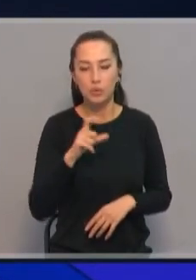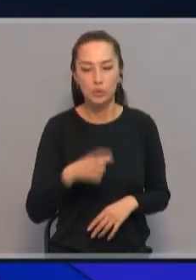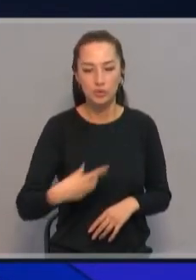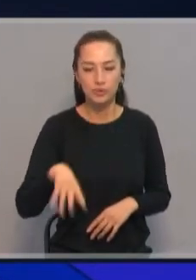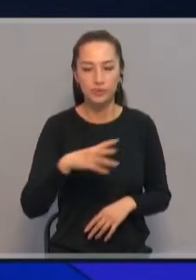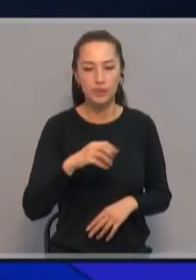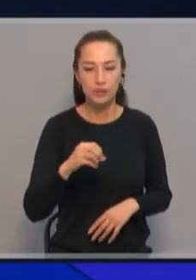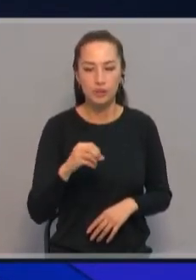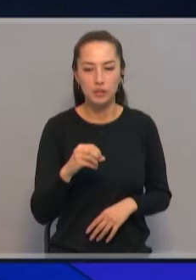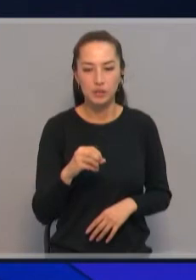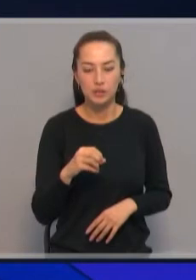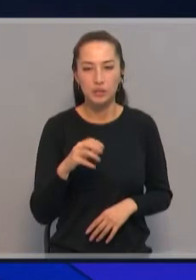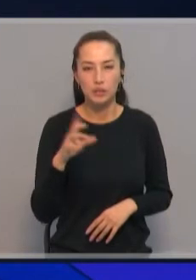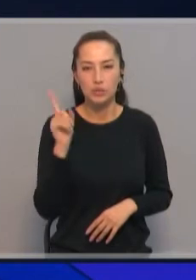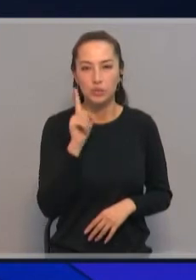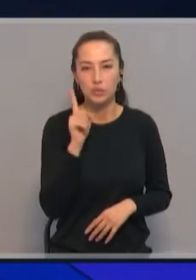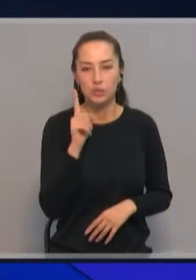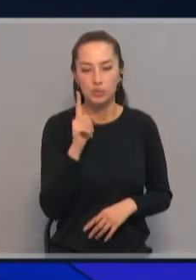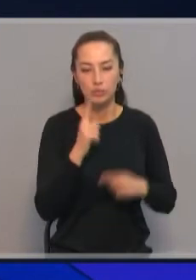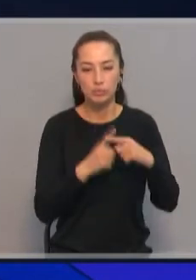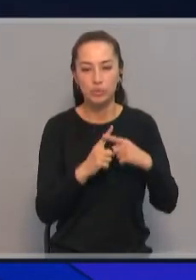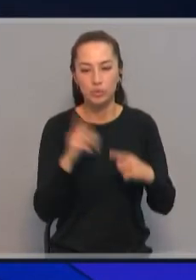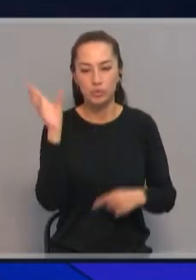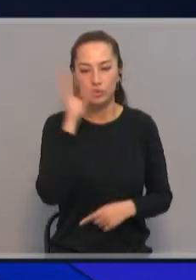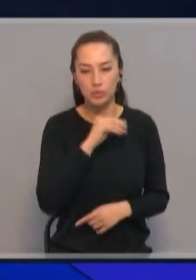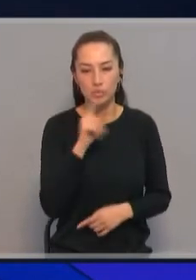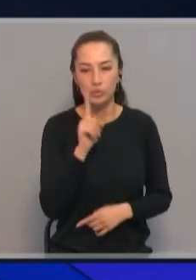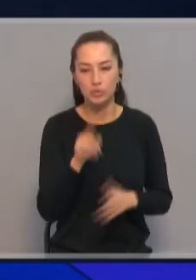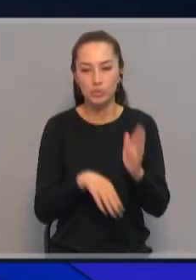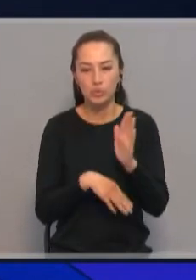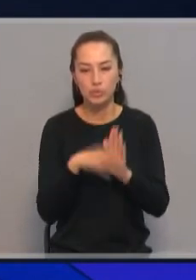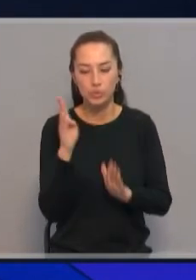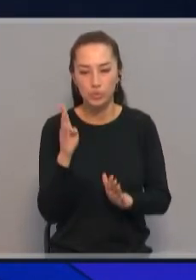тұрғындарымызға қосымша кепілсіз